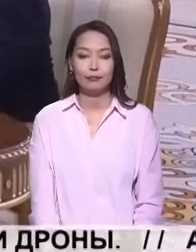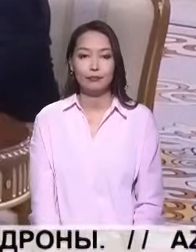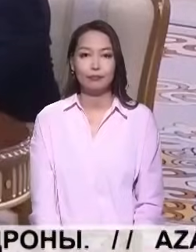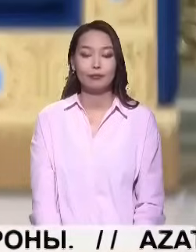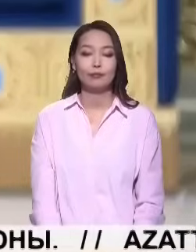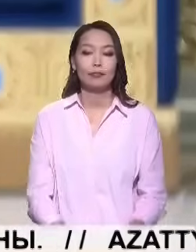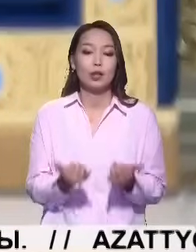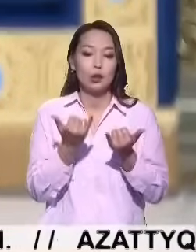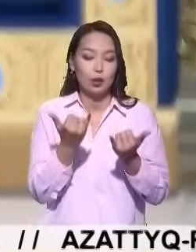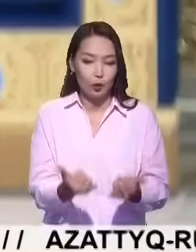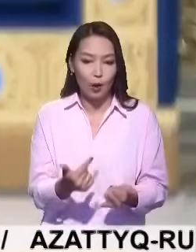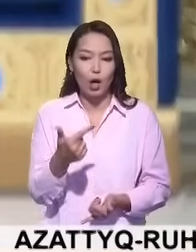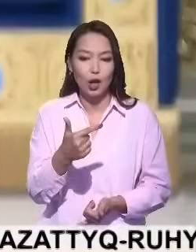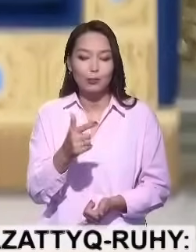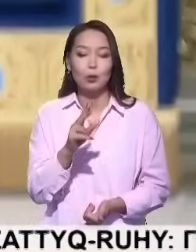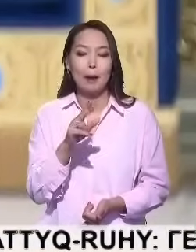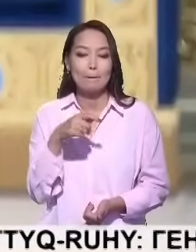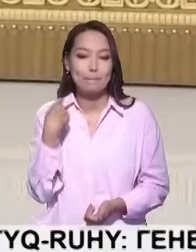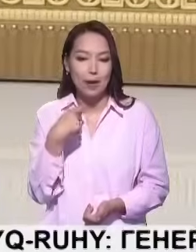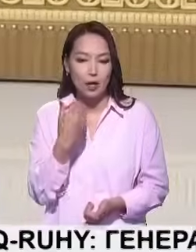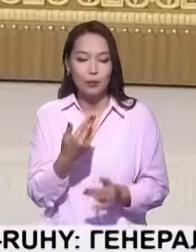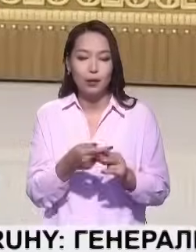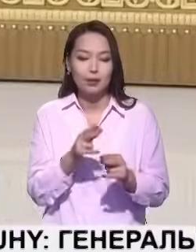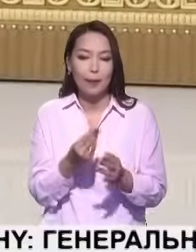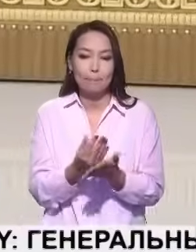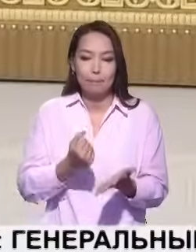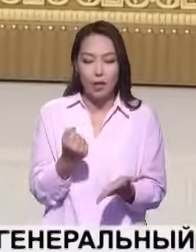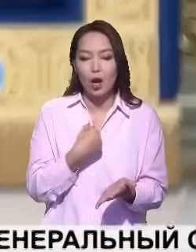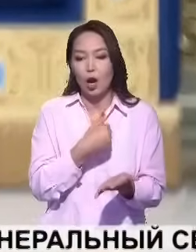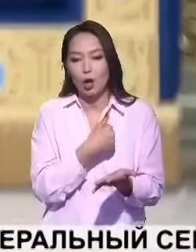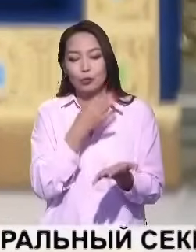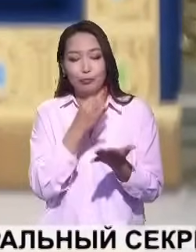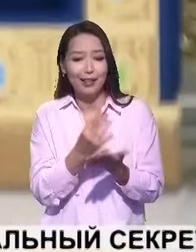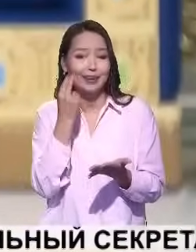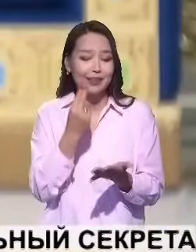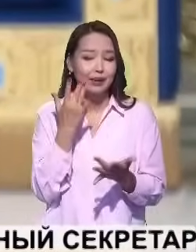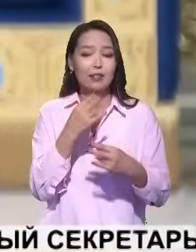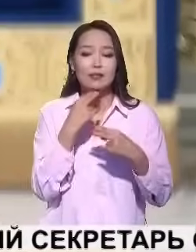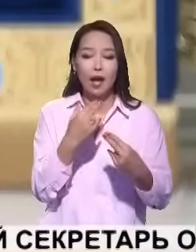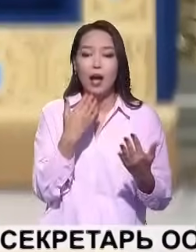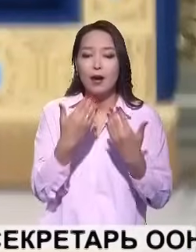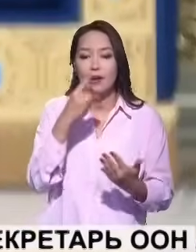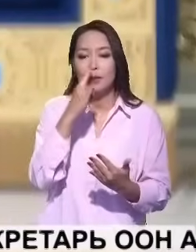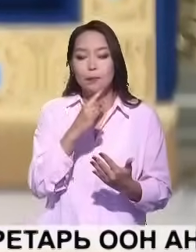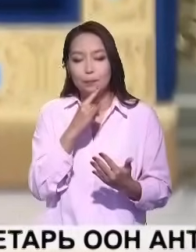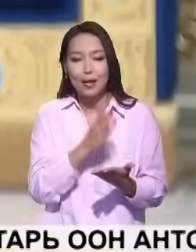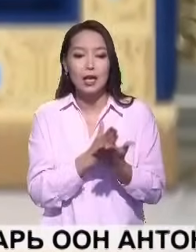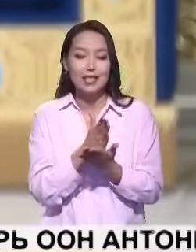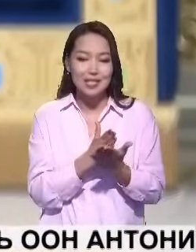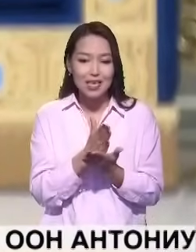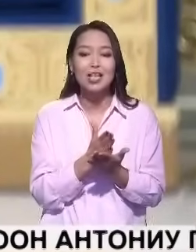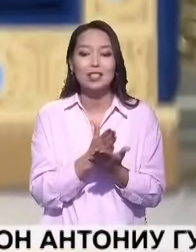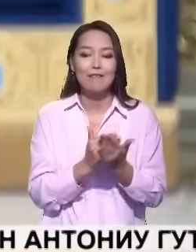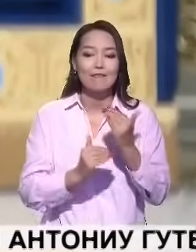«Уважаемый господин президент, мой дорогой друг, хотел бы подтвердить, что Китай всегда рассматривает отношения с Казахстаном со стратегической высоты